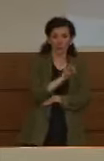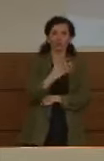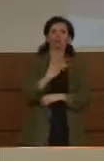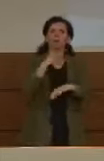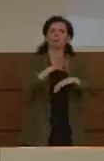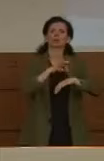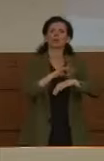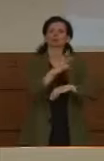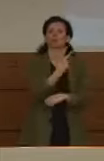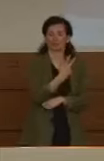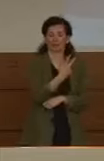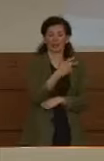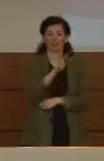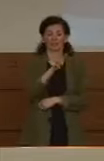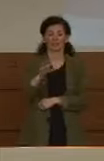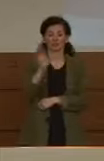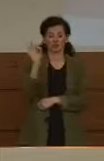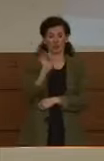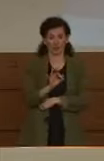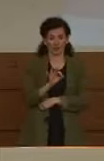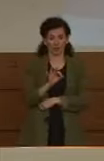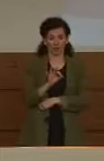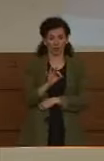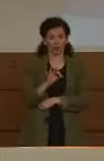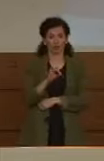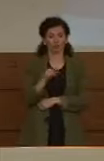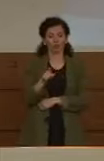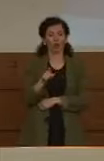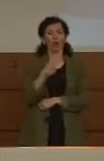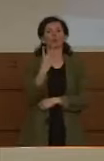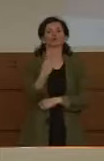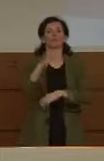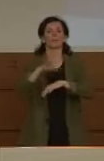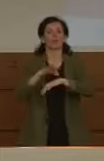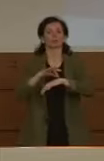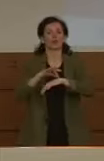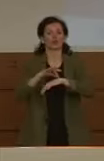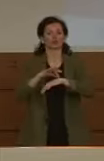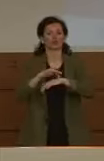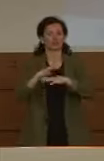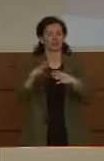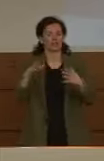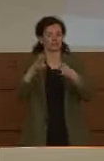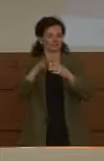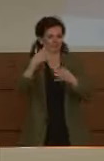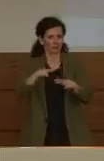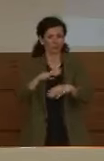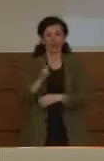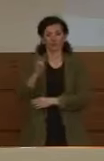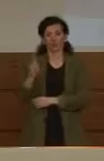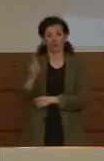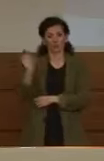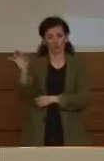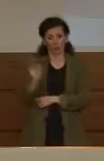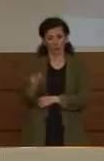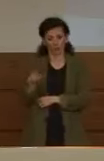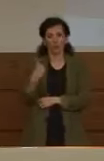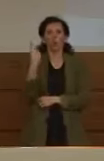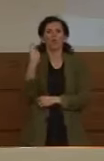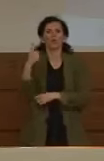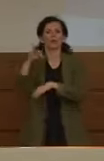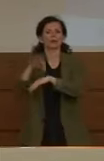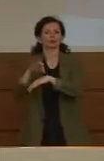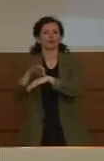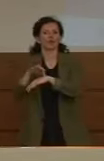il 25 per cento a due patologie associate il 21 per cento ha una patologia